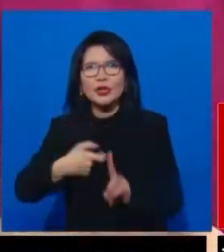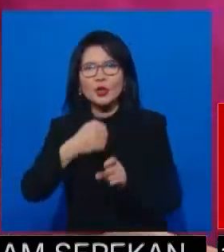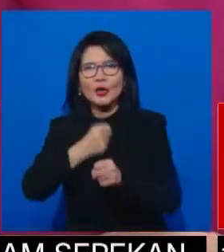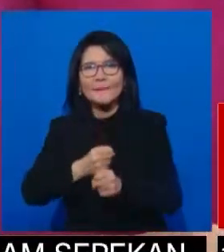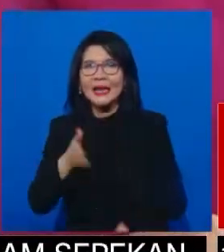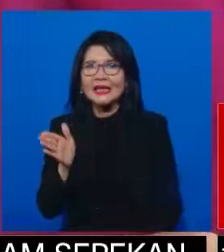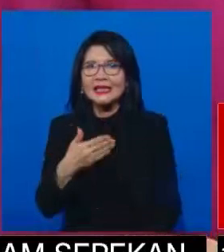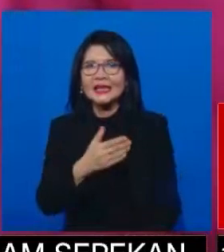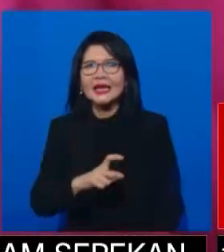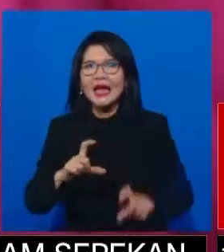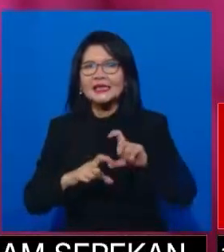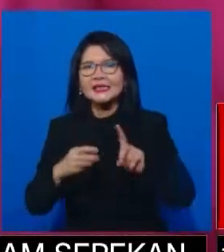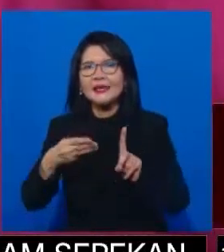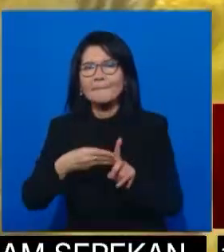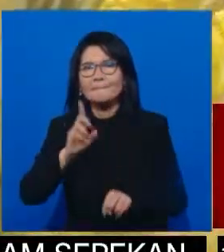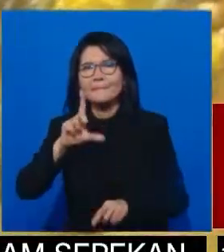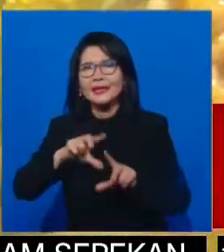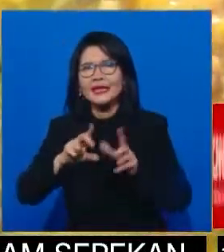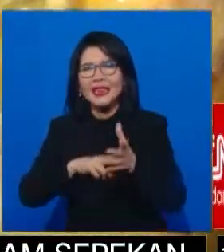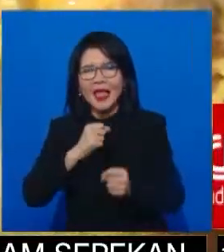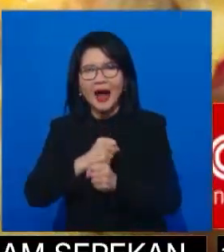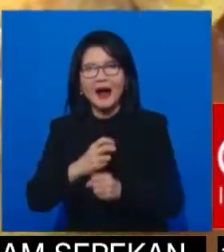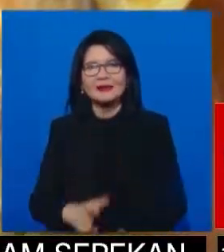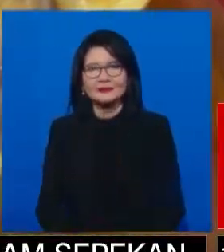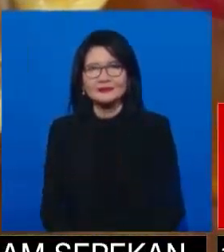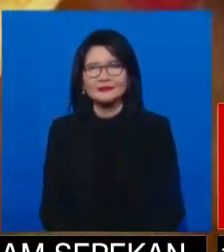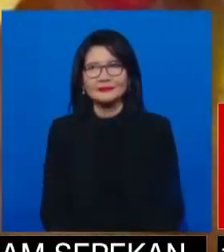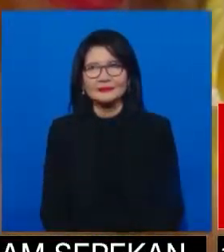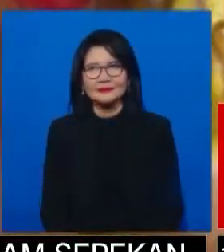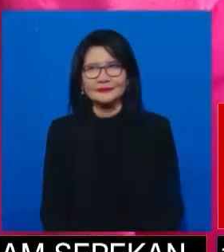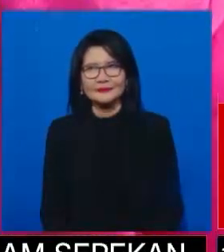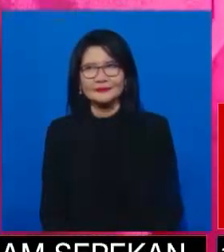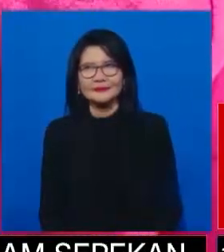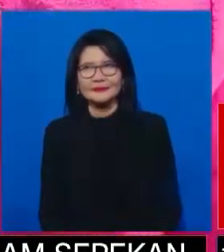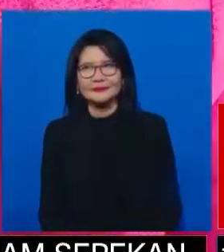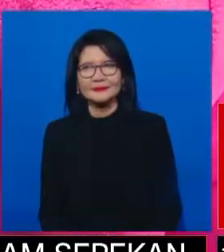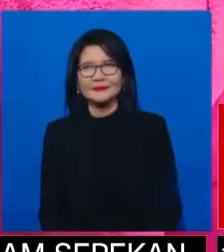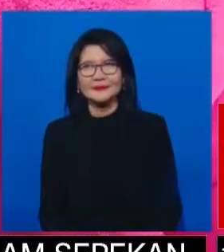ikan sembilang. Wida Subianto, Didin Iswandani, Jawa Timur.